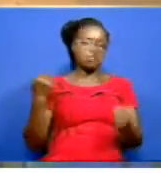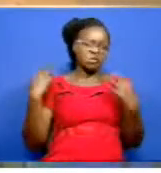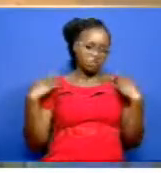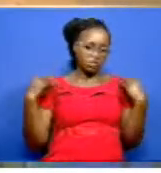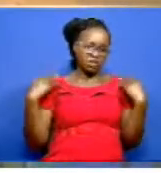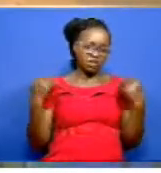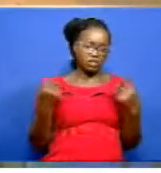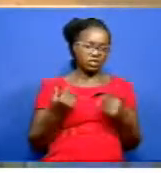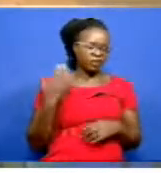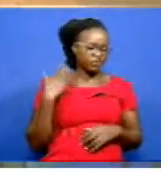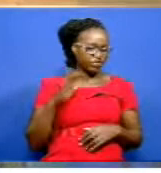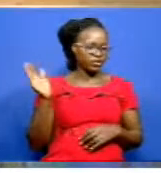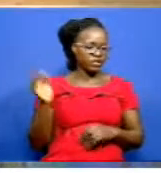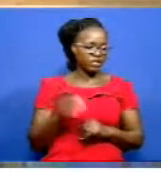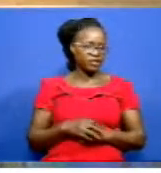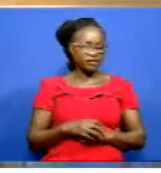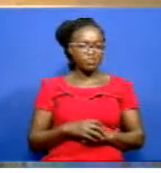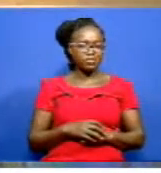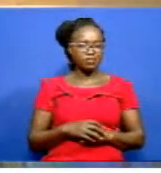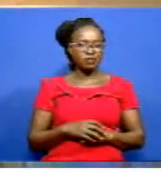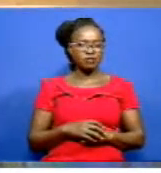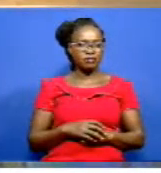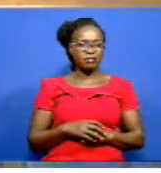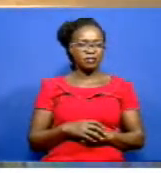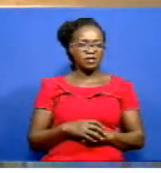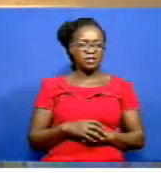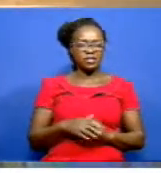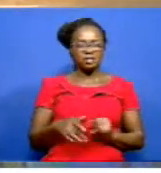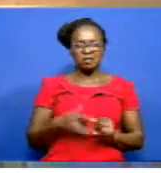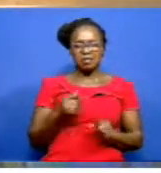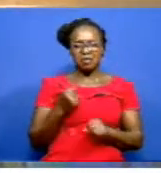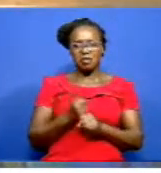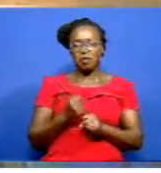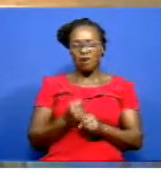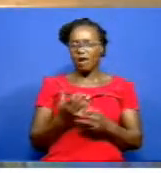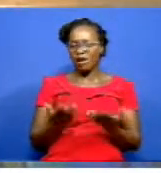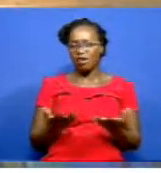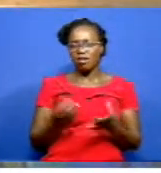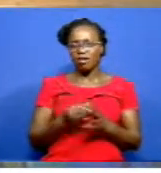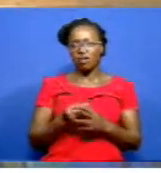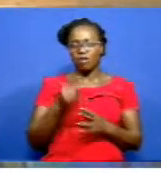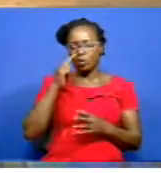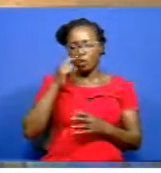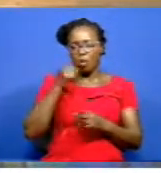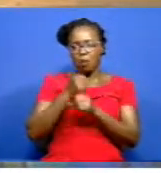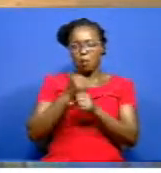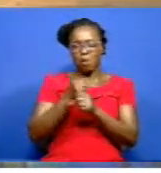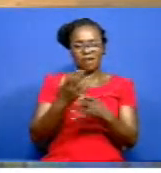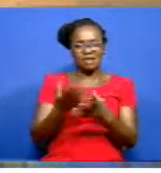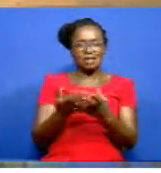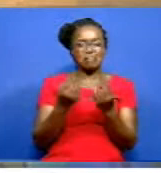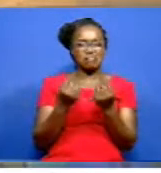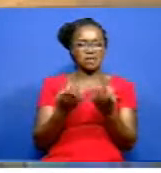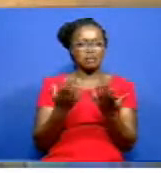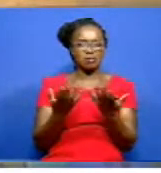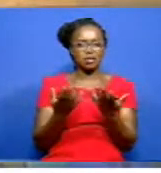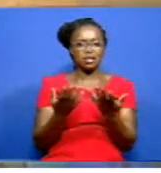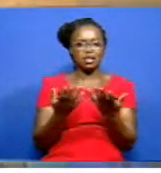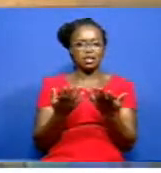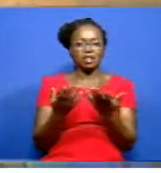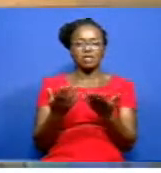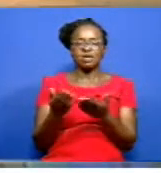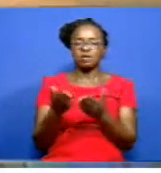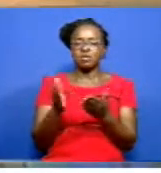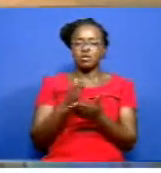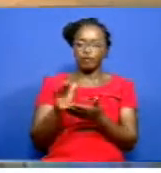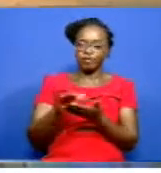sasa hautaki, unaona kazi ni mingi, ama kazi ya nyumba unaona ni mingi sana, maybe ile ulikuwa unafanya kosha vyombo,